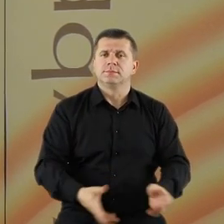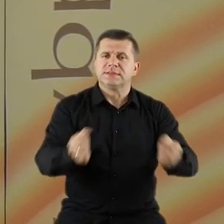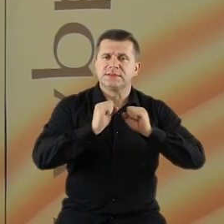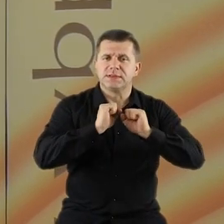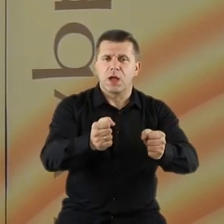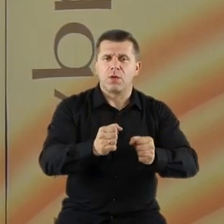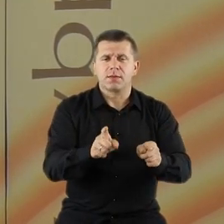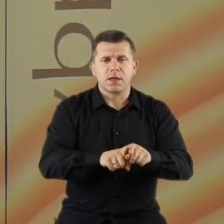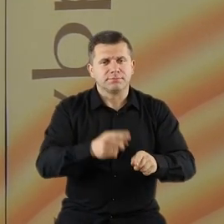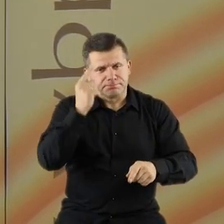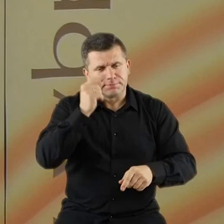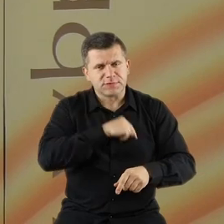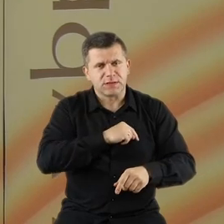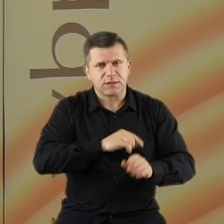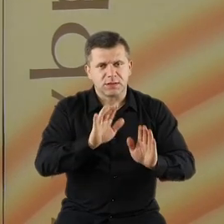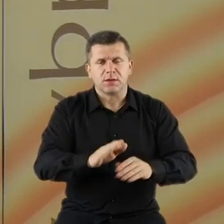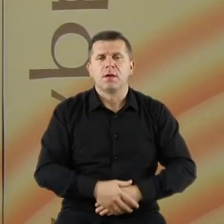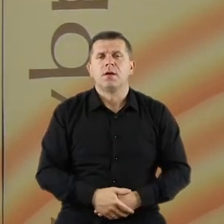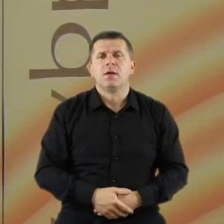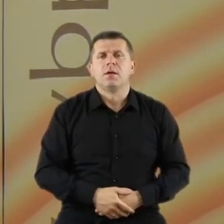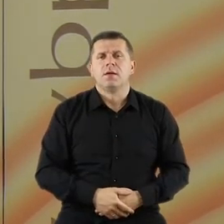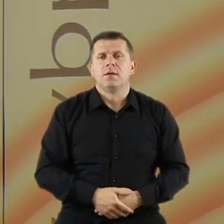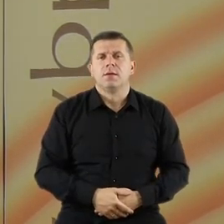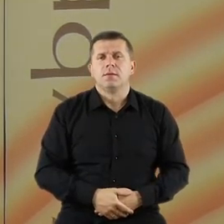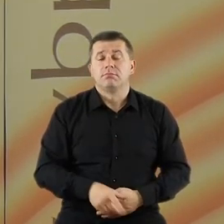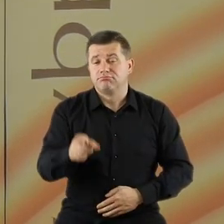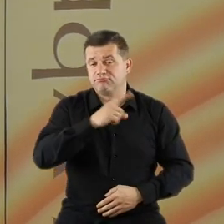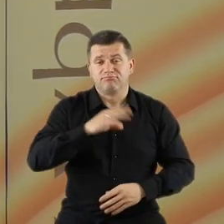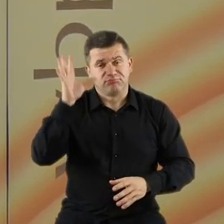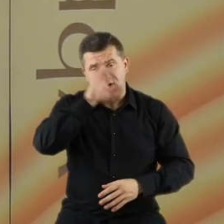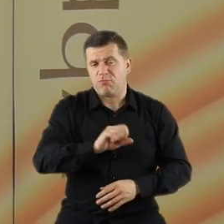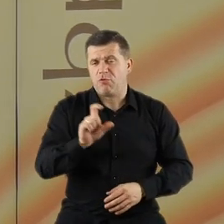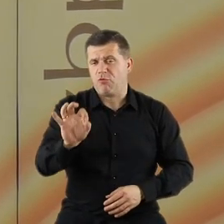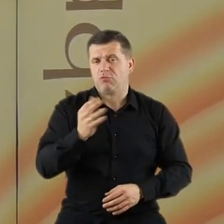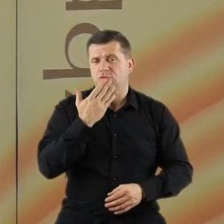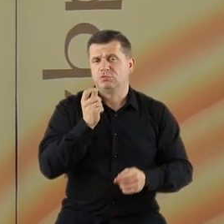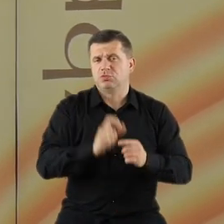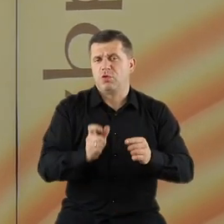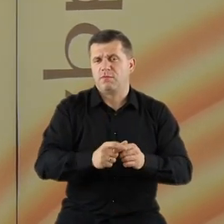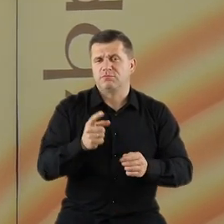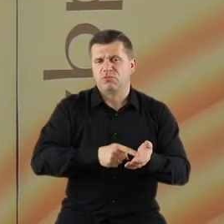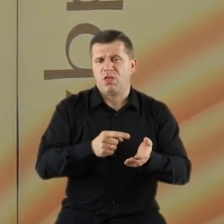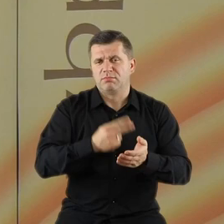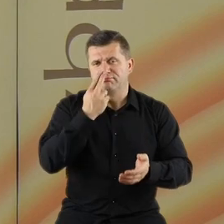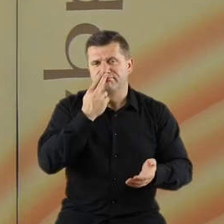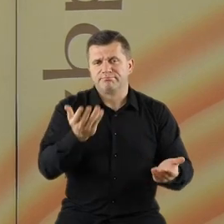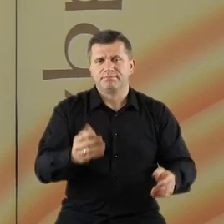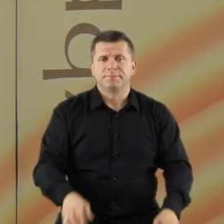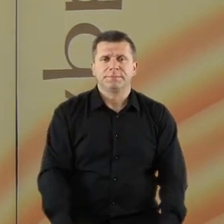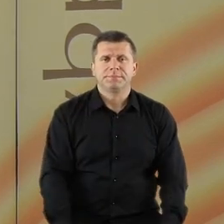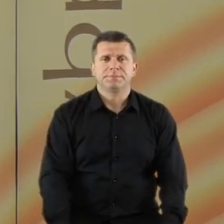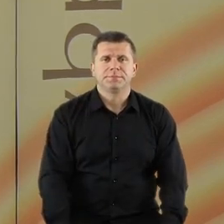pewnie a więc proszę państwa Myślę że zapominamy o słowie coraz częściej Pyrzowice